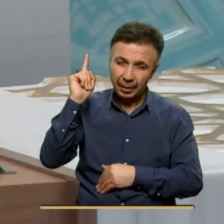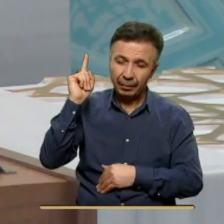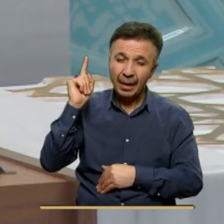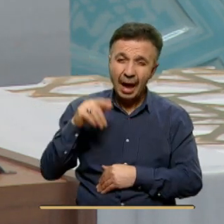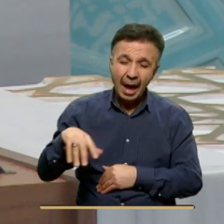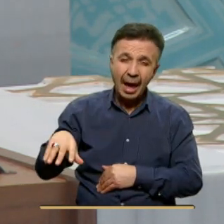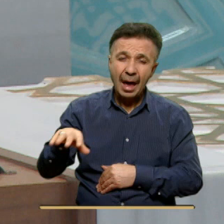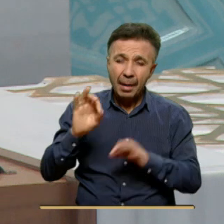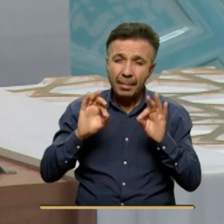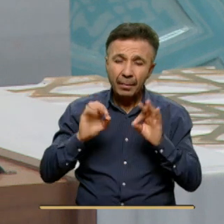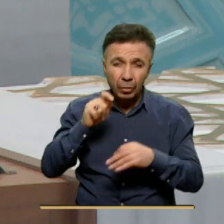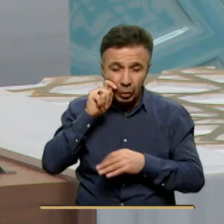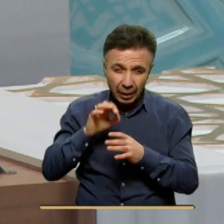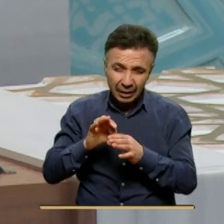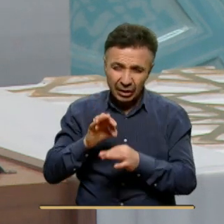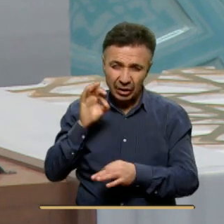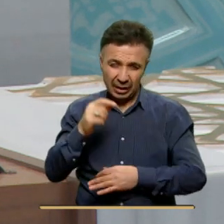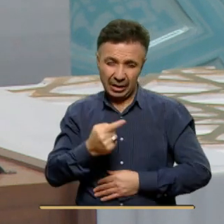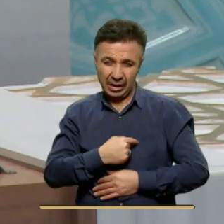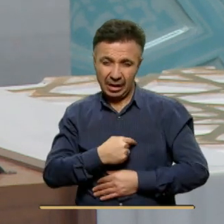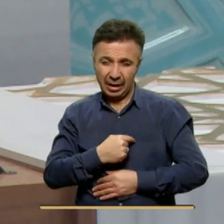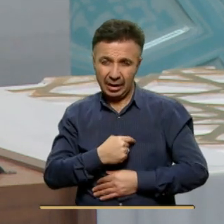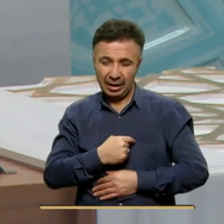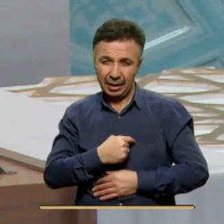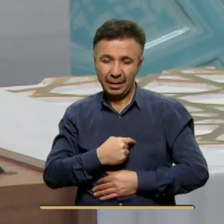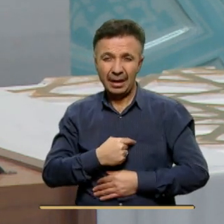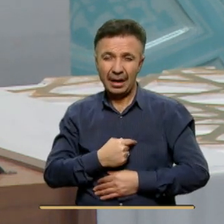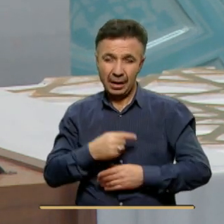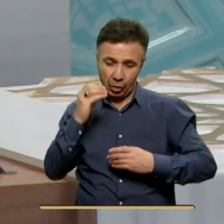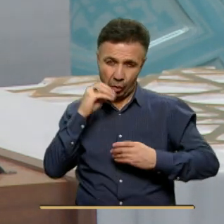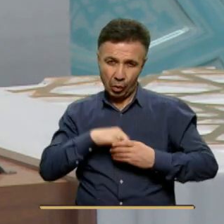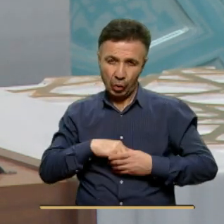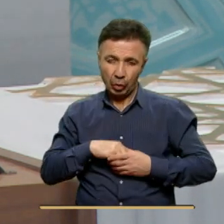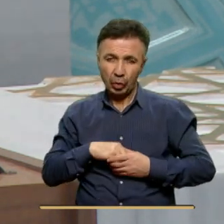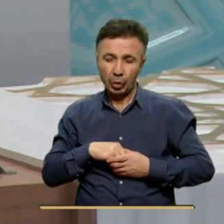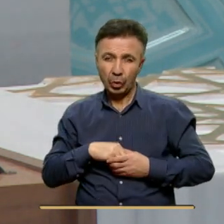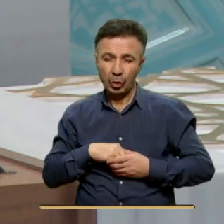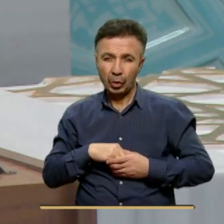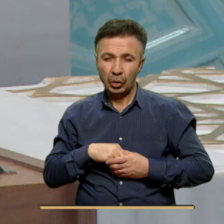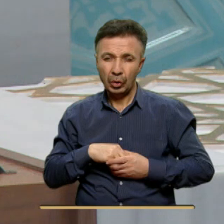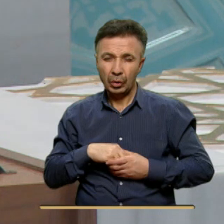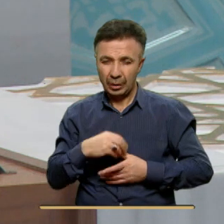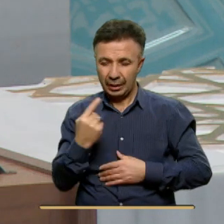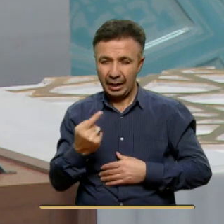kalbine yerleştirdiği vaizdir buyurur. Değerli kardeşlerim,